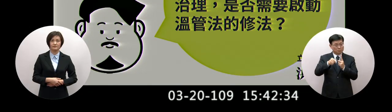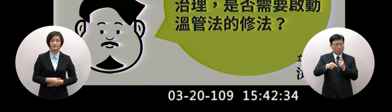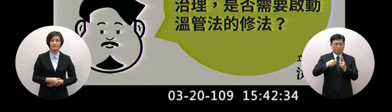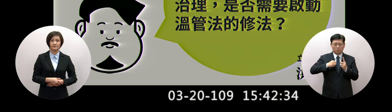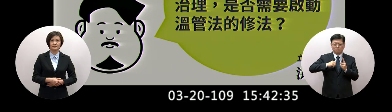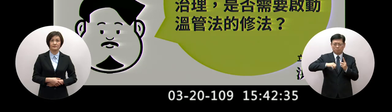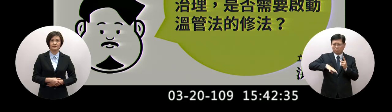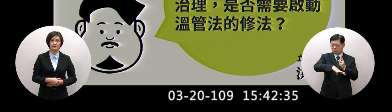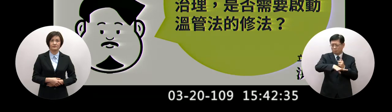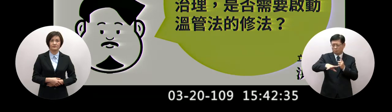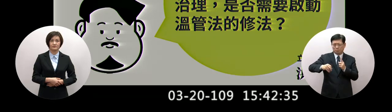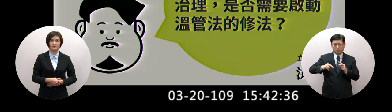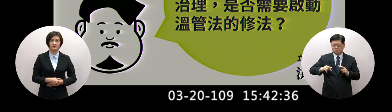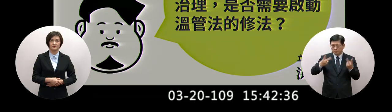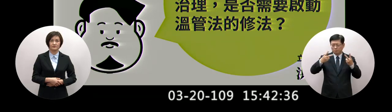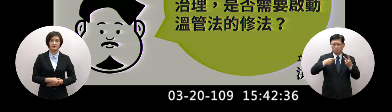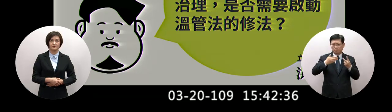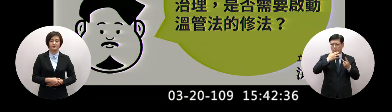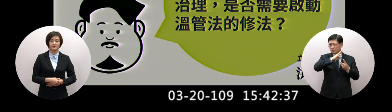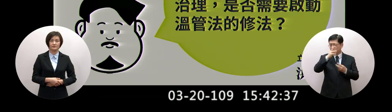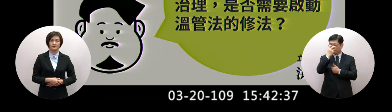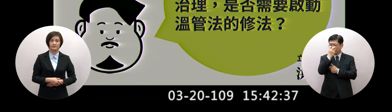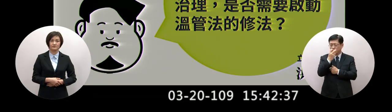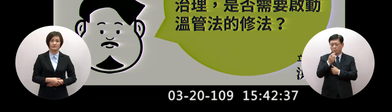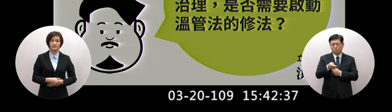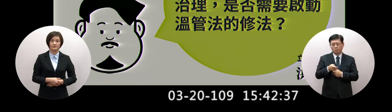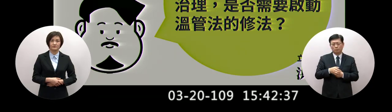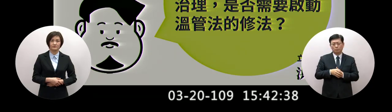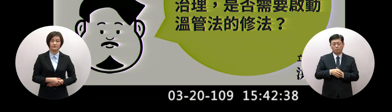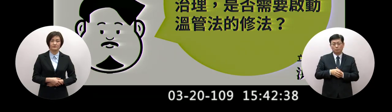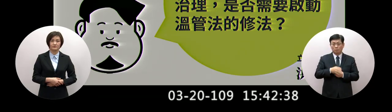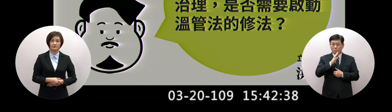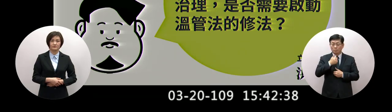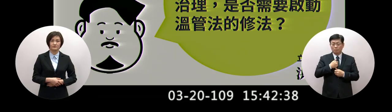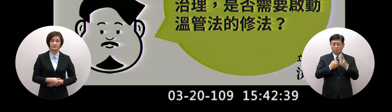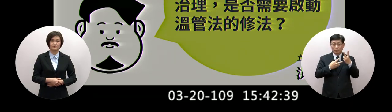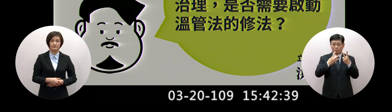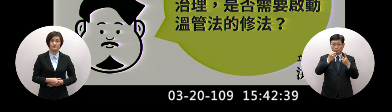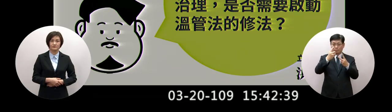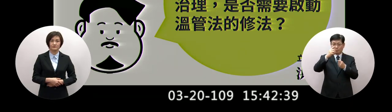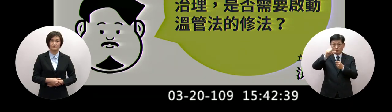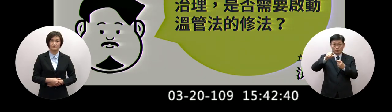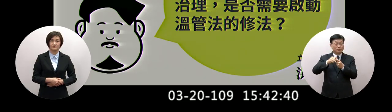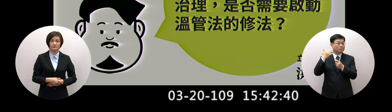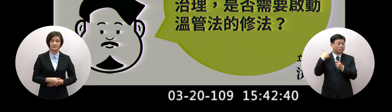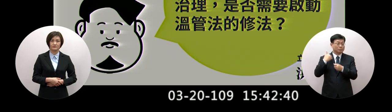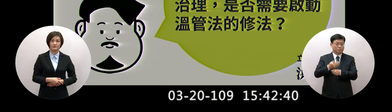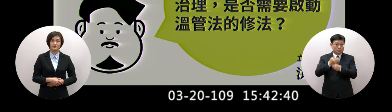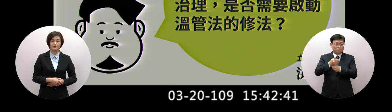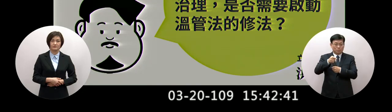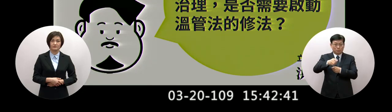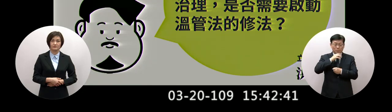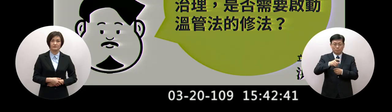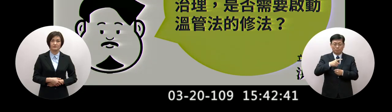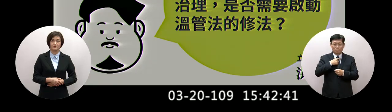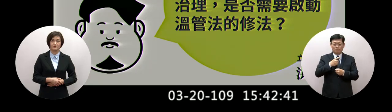全面的气候治理的话，我们是不是这个温减法，2015年当时马政府通过的